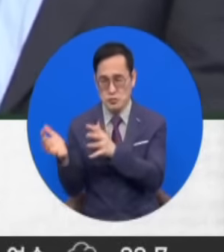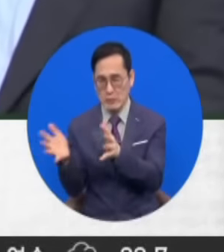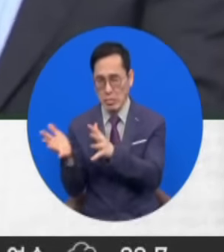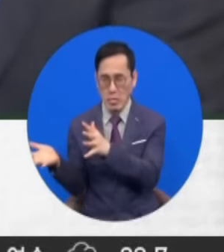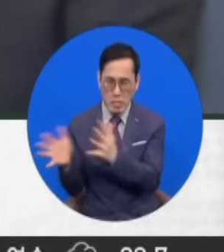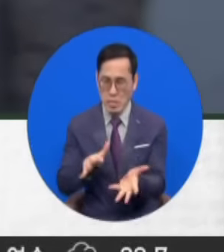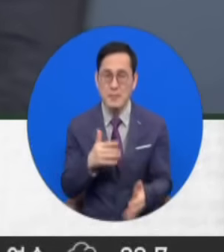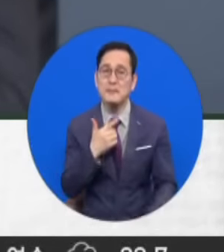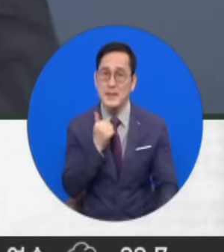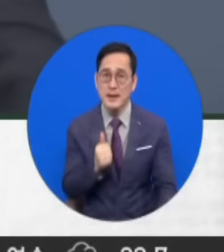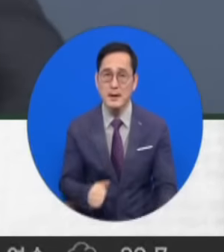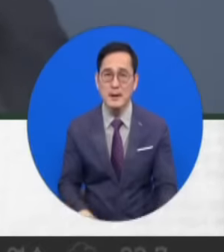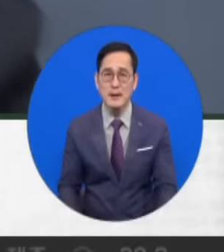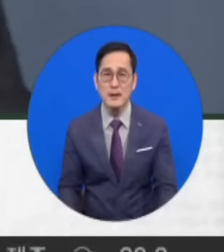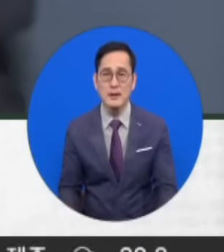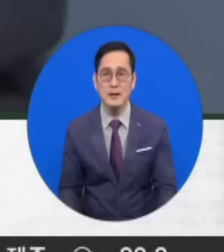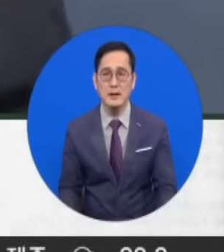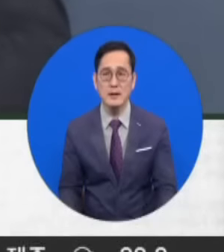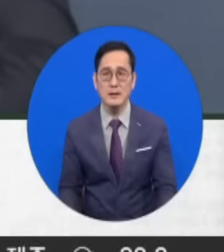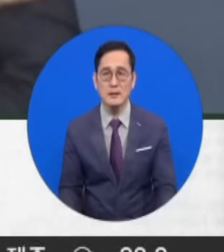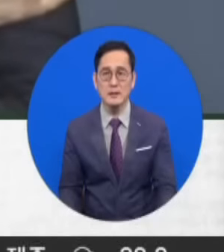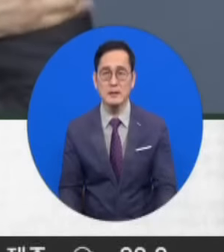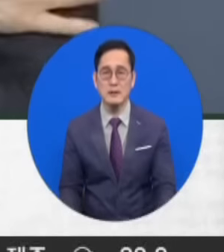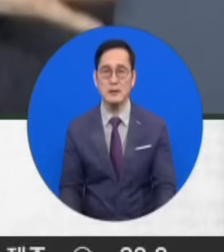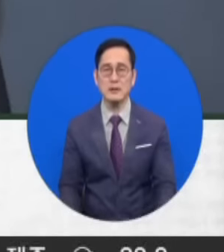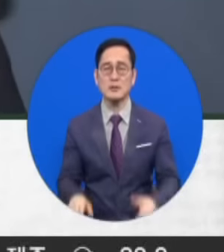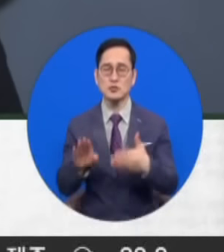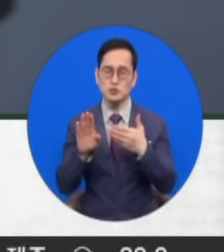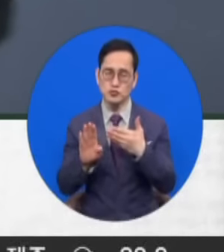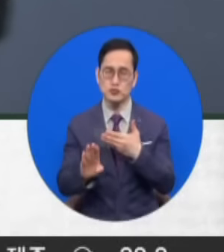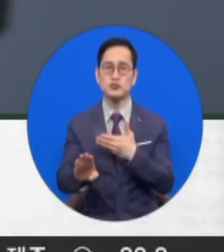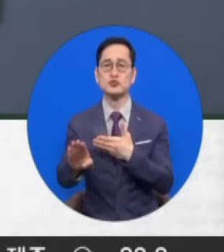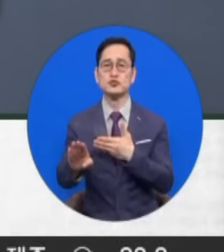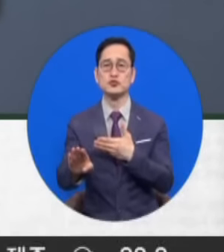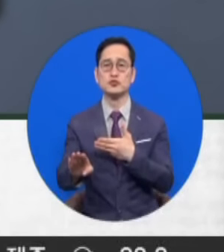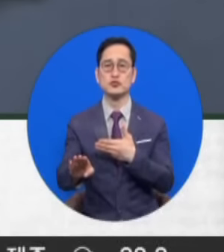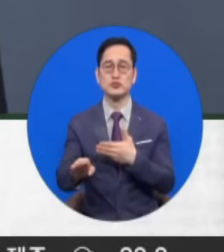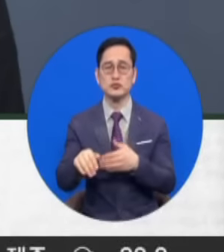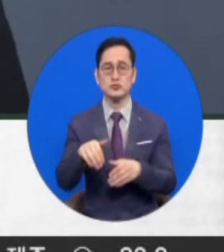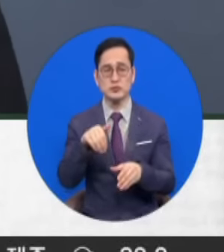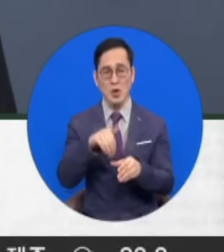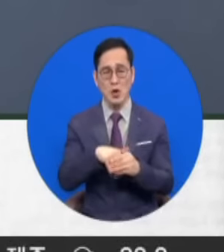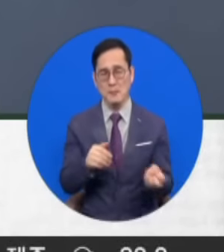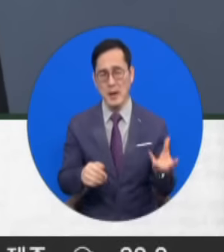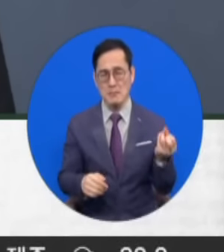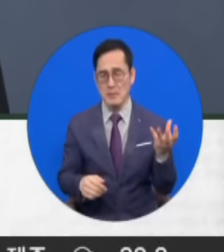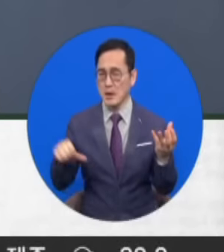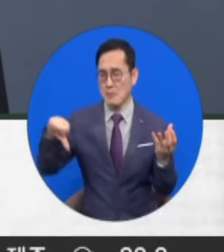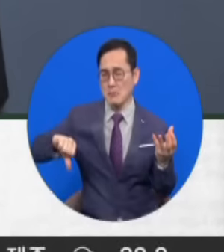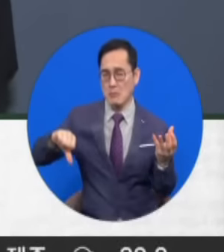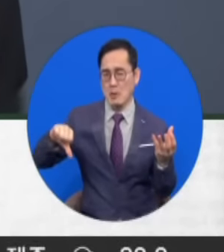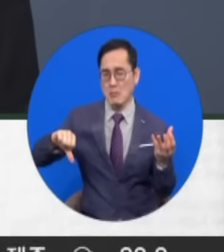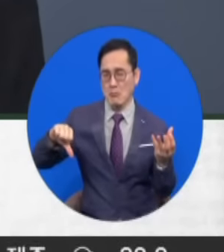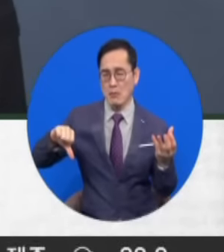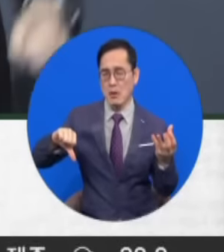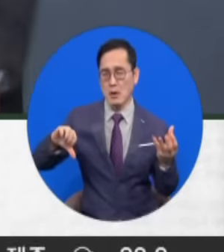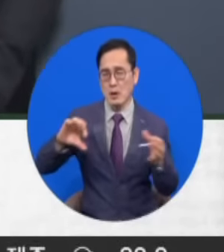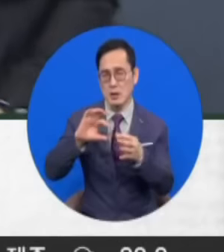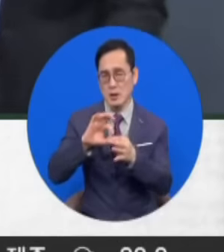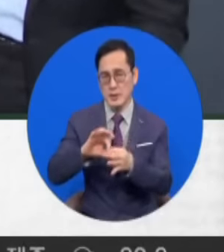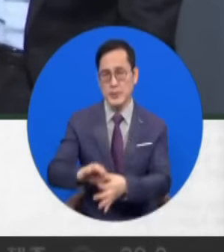심각한 상황에 그 처했었고 그리고 그 이후에 있었던 뭐 거의 모든 선거를 계속 졌습니다. 한동안 굉장히